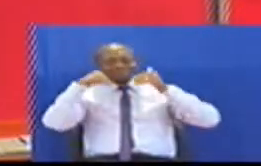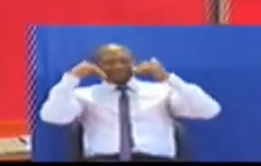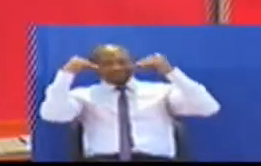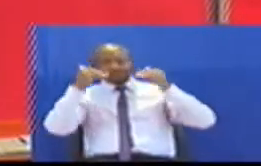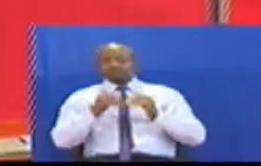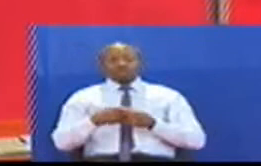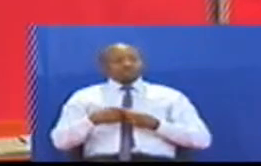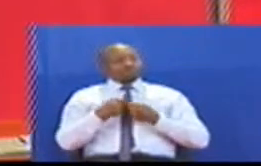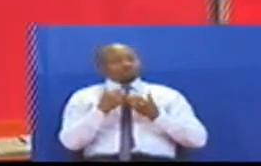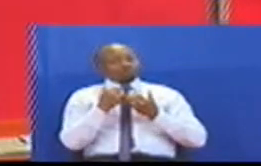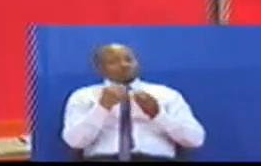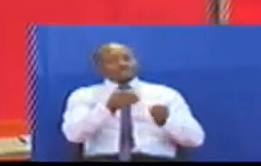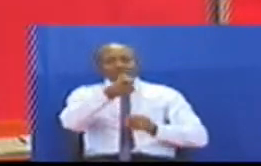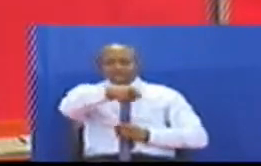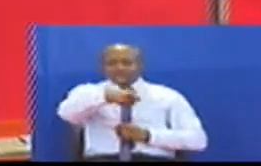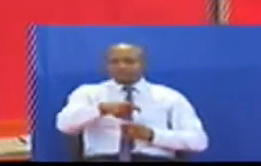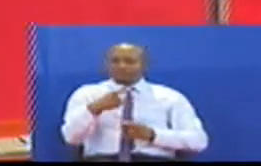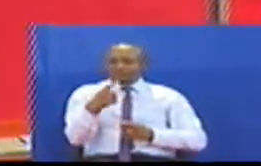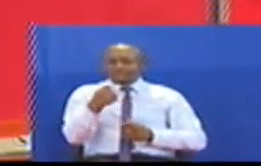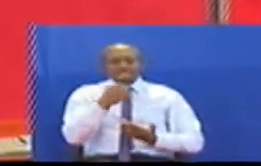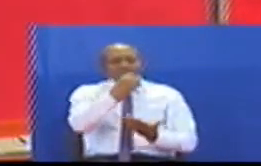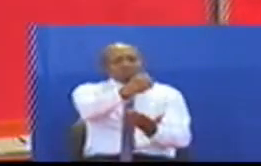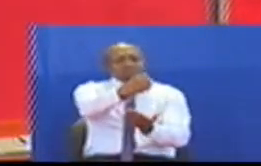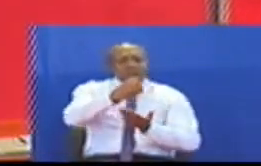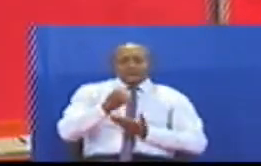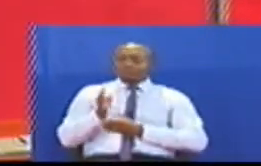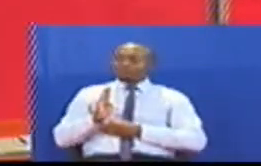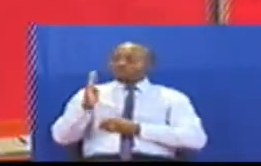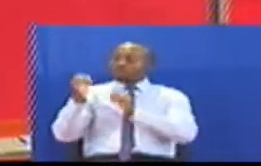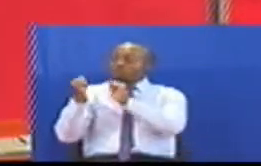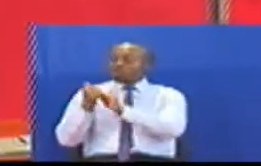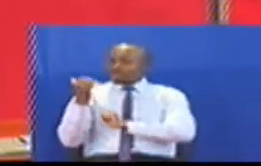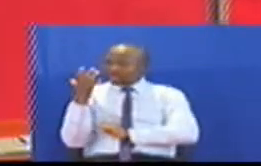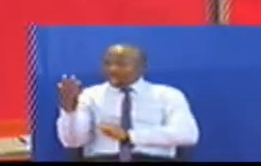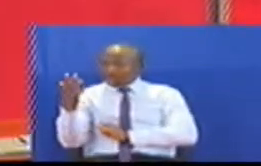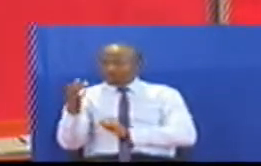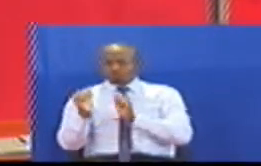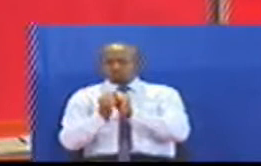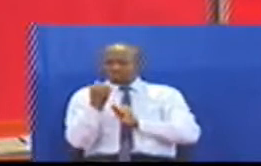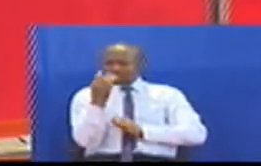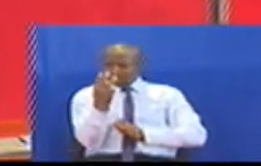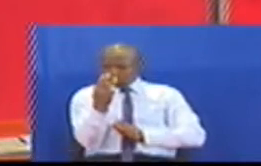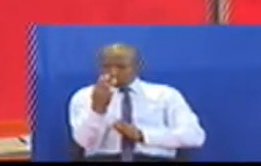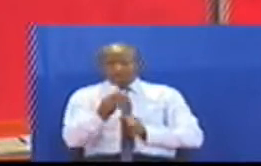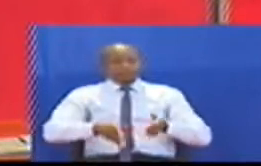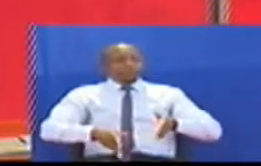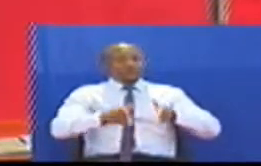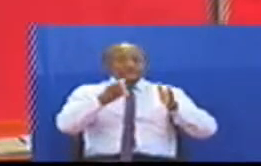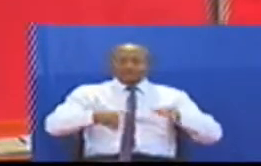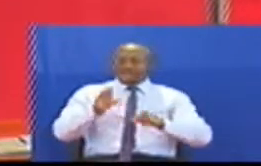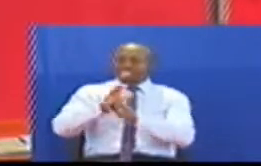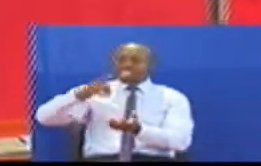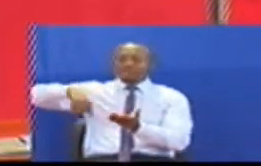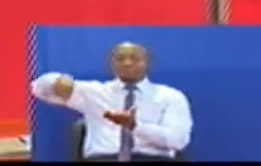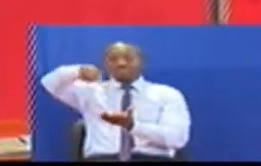kwamba ameweza kutupatia fedha zisizopungua bilioni 15, bilioni 13. Kwa hiyo barabara zetu pale mjini nyingi